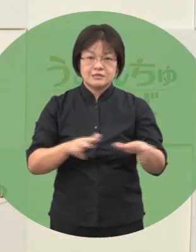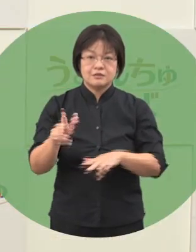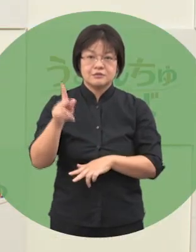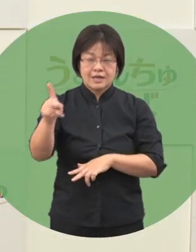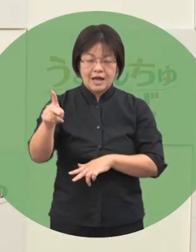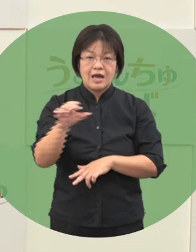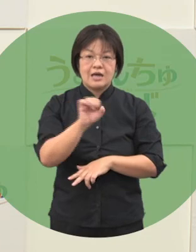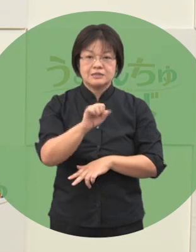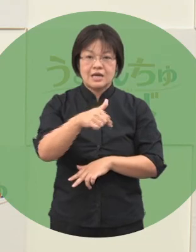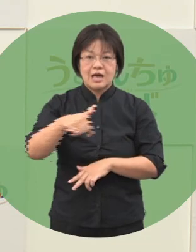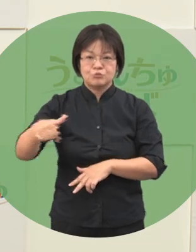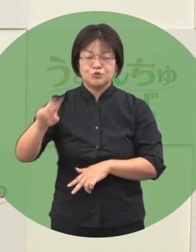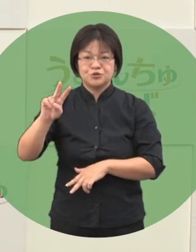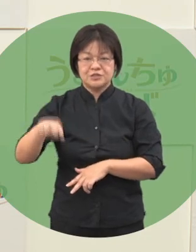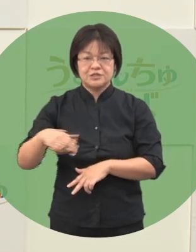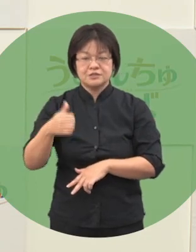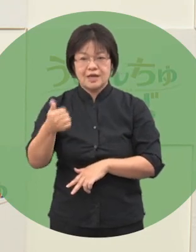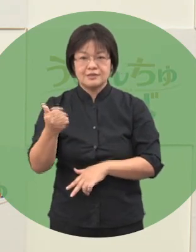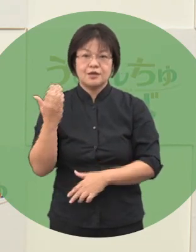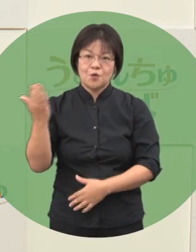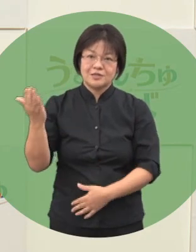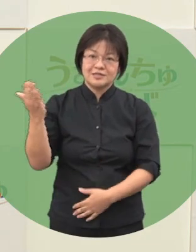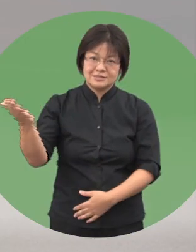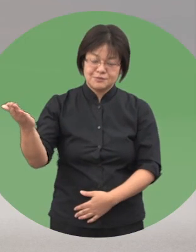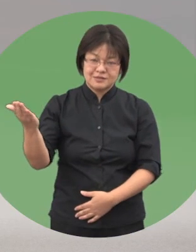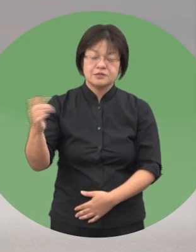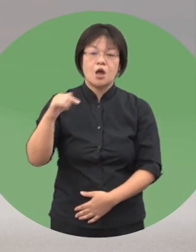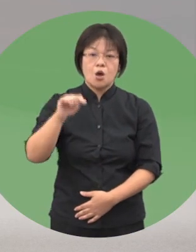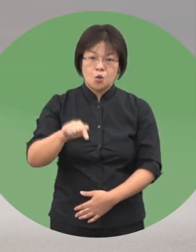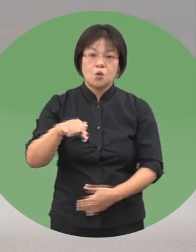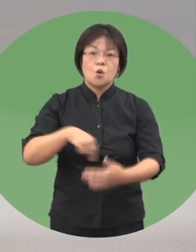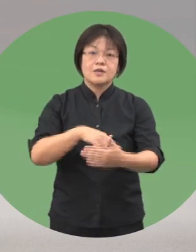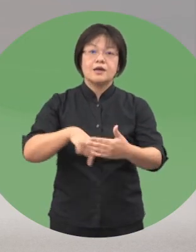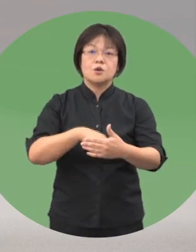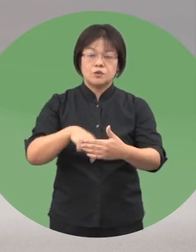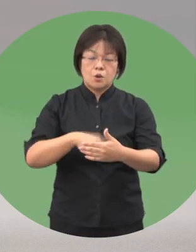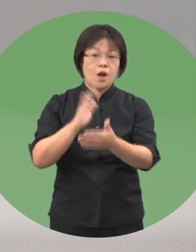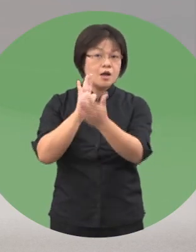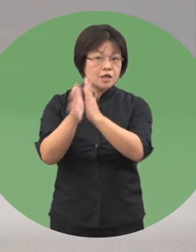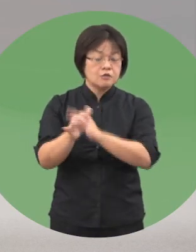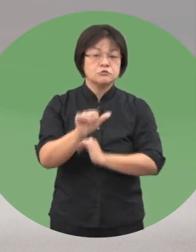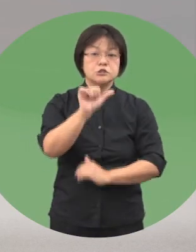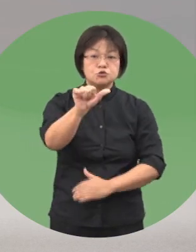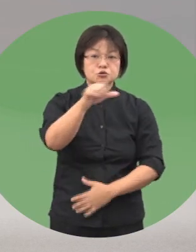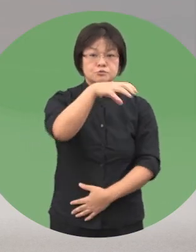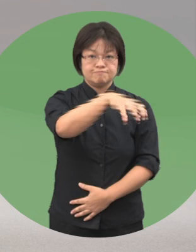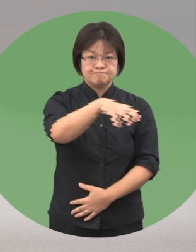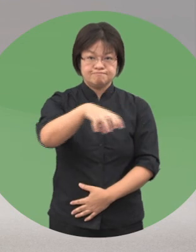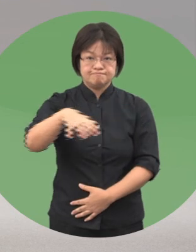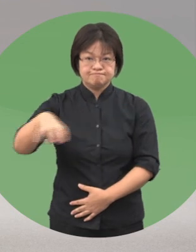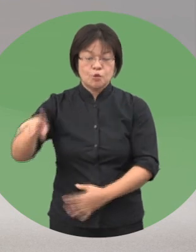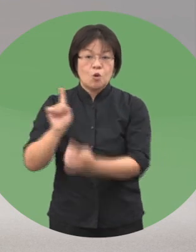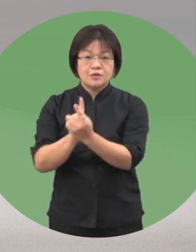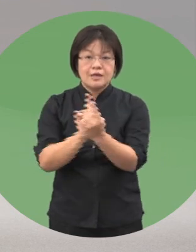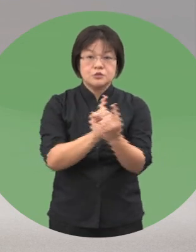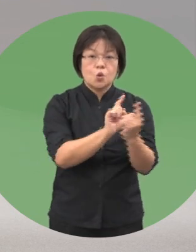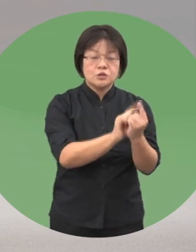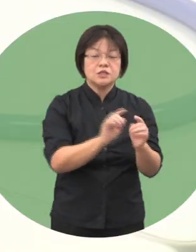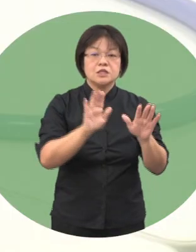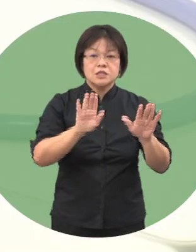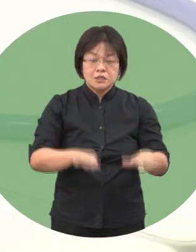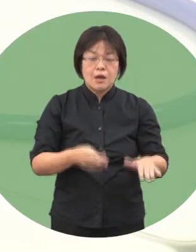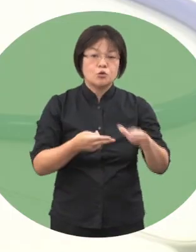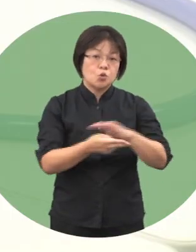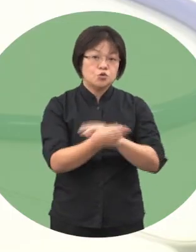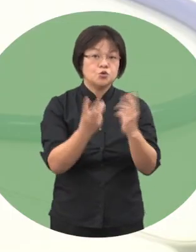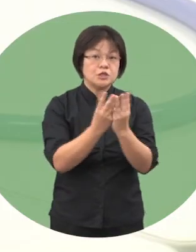。 はい、この構想では県内5つのエリアを対象に、現在の入院患者数や診療